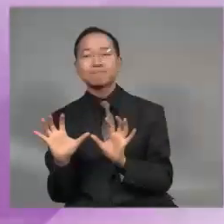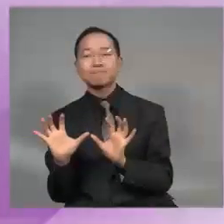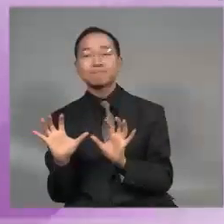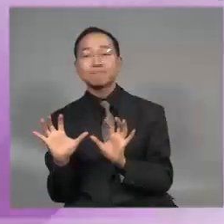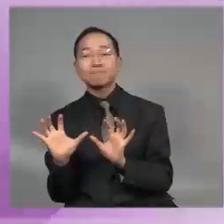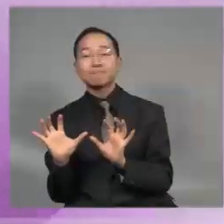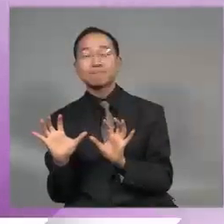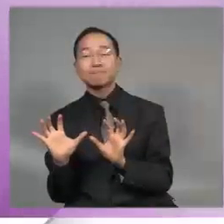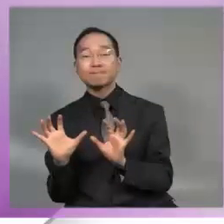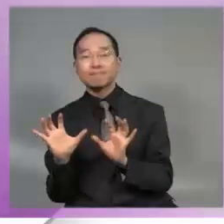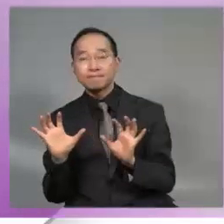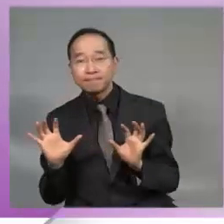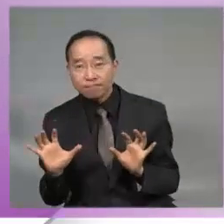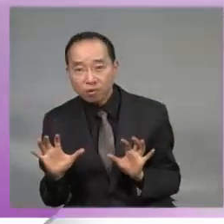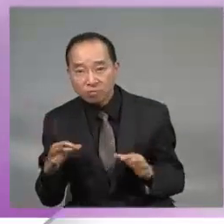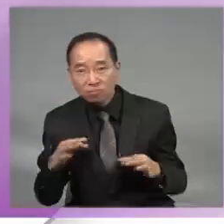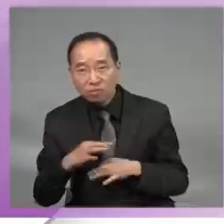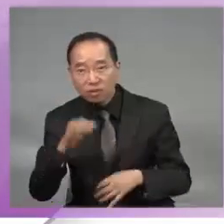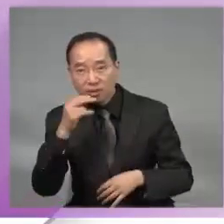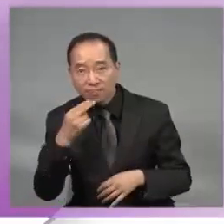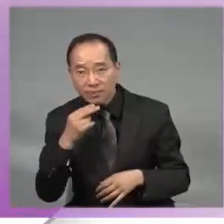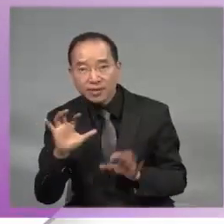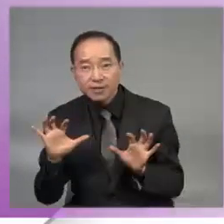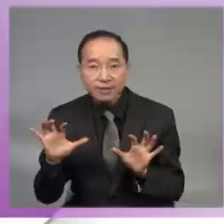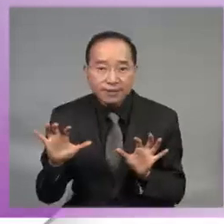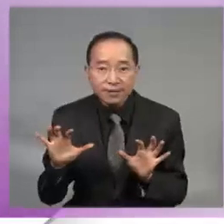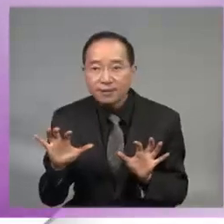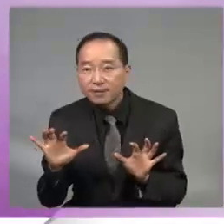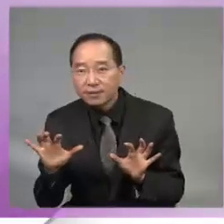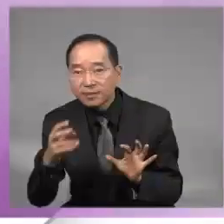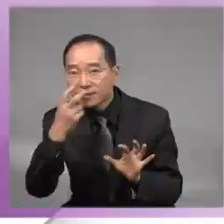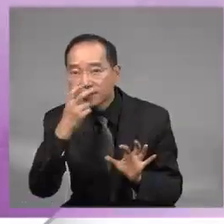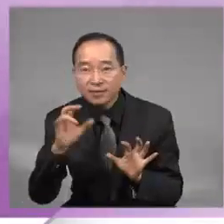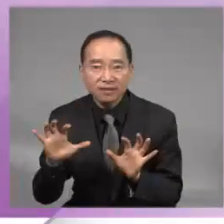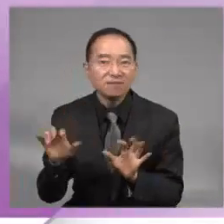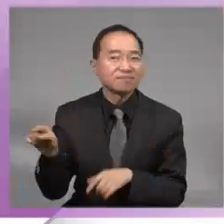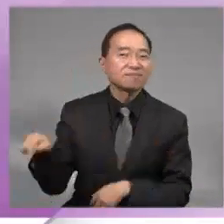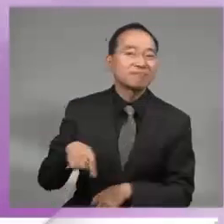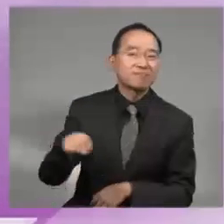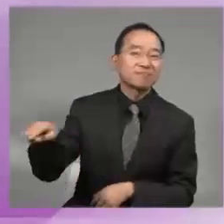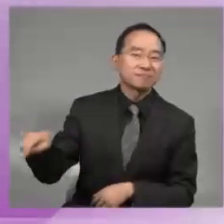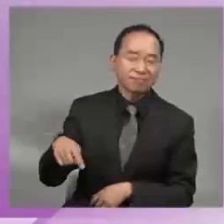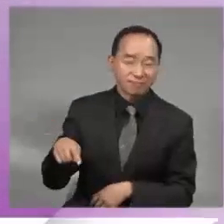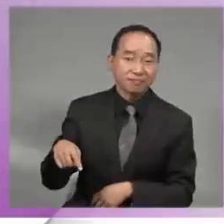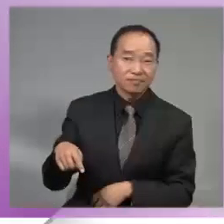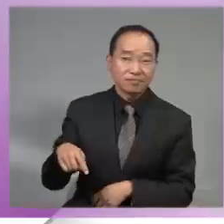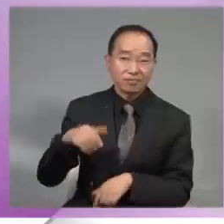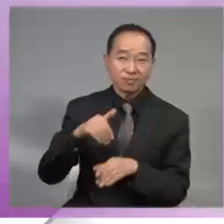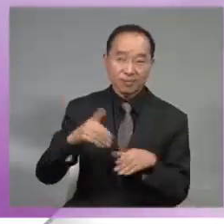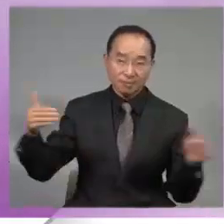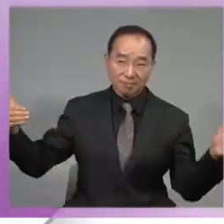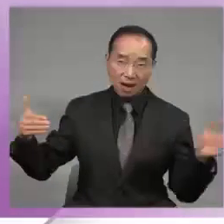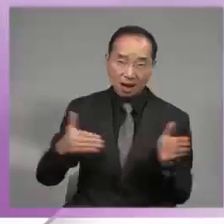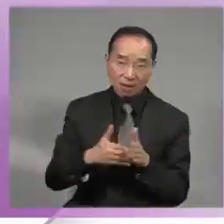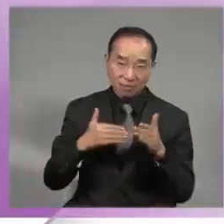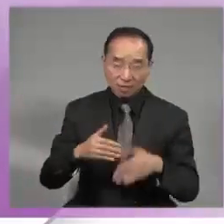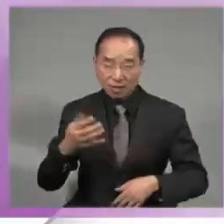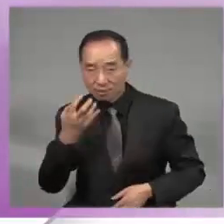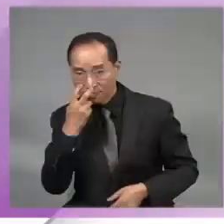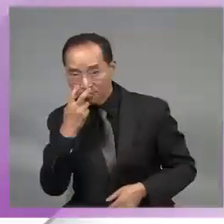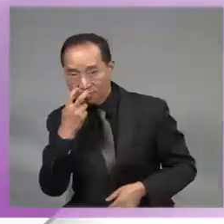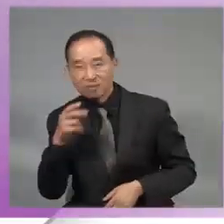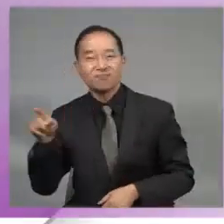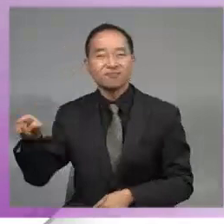가까이서 보시기도 하고 저렇게 와서 어떻게 진행되고 있는지 투표 마감 이후 절차도 참관하고 계십니다. 네. 앞서